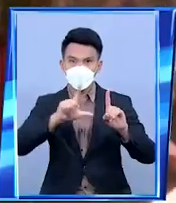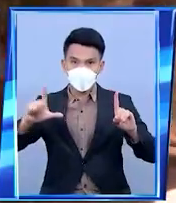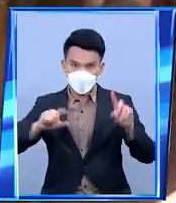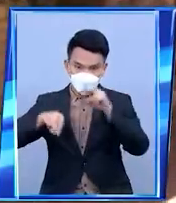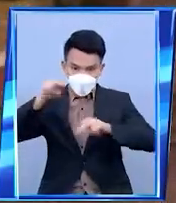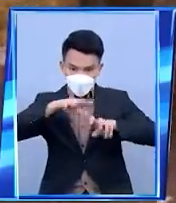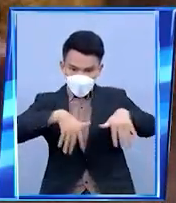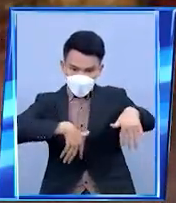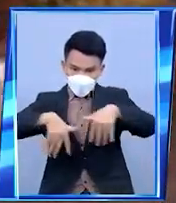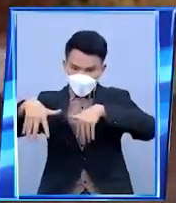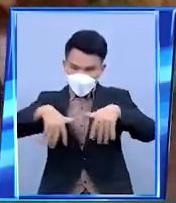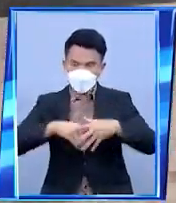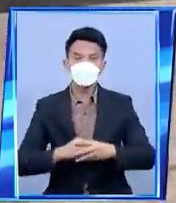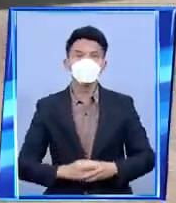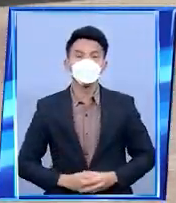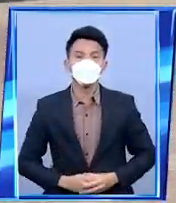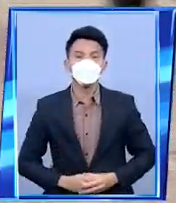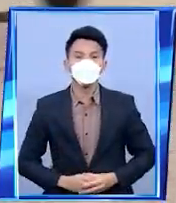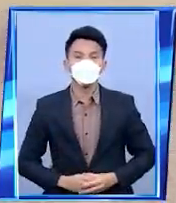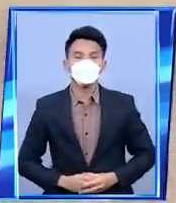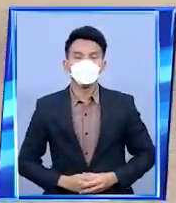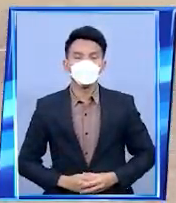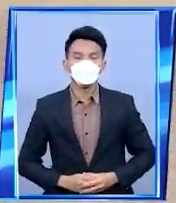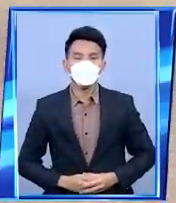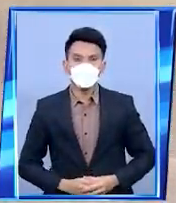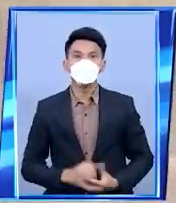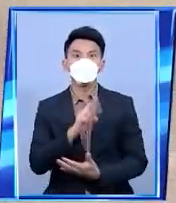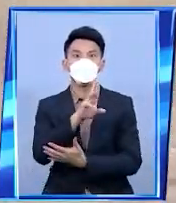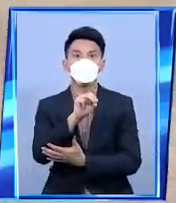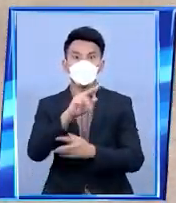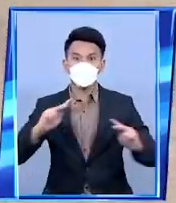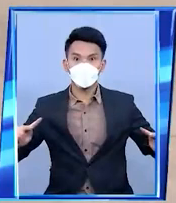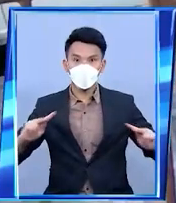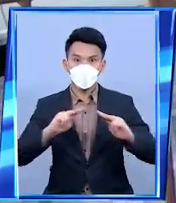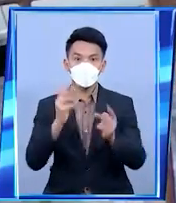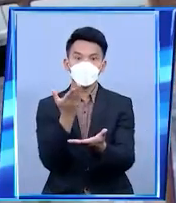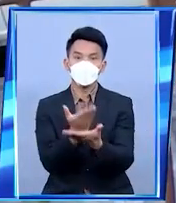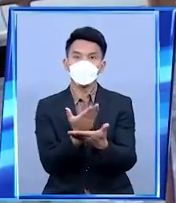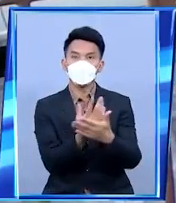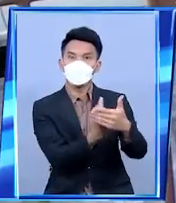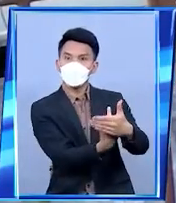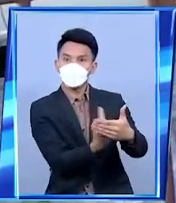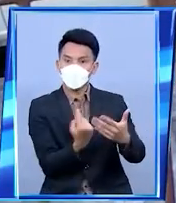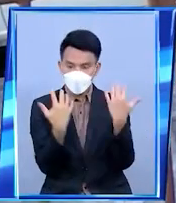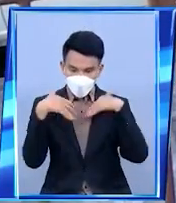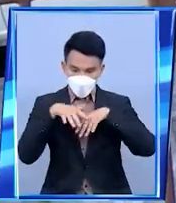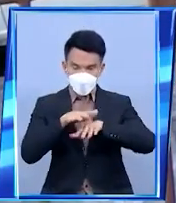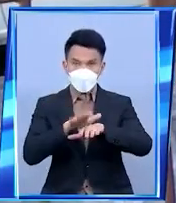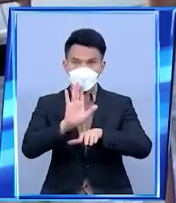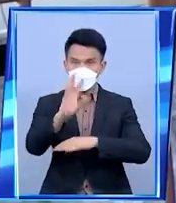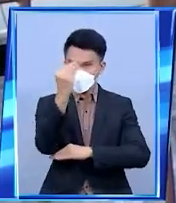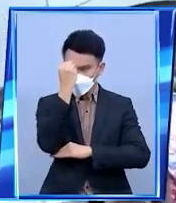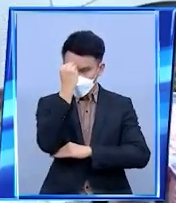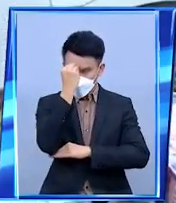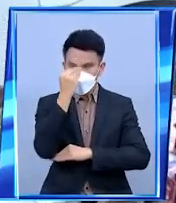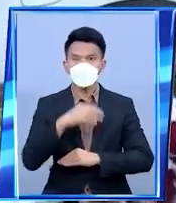ชาชนด้านนี้นะคะนายอาคมเติมพิทยาไพศิษฐ์รัฐมนตรีว่าการกระทรวงการคลังและผู้แทนจากองค์การความร่วมมือระหว่างประเทศของญี่ปุ่นหรือว่า